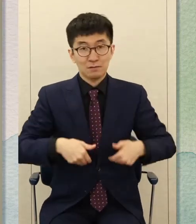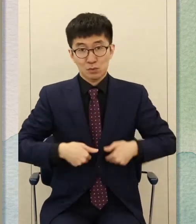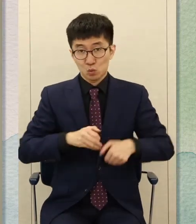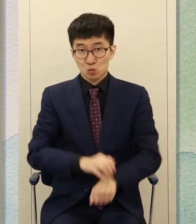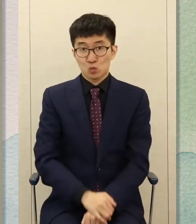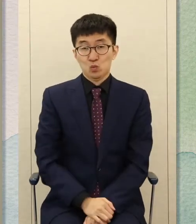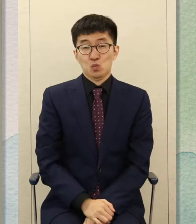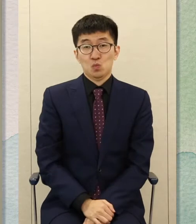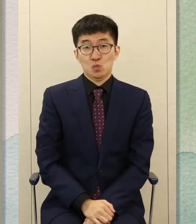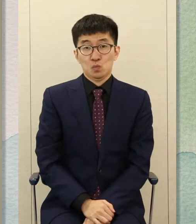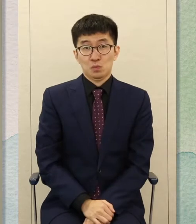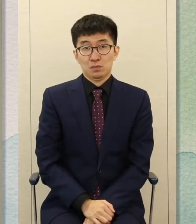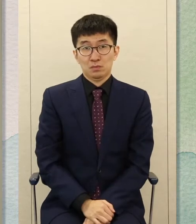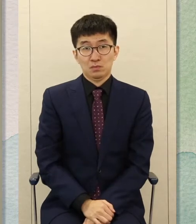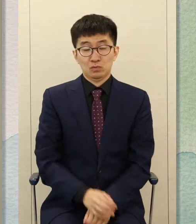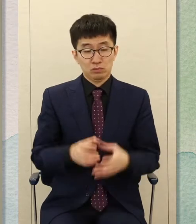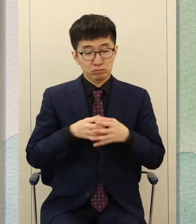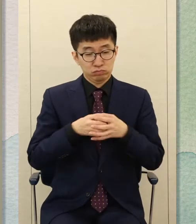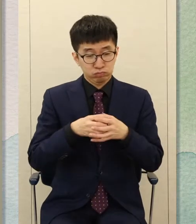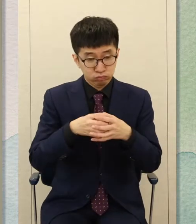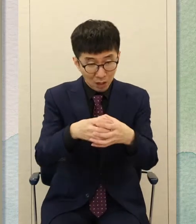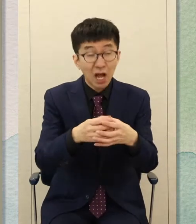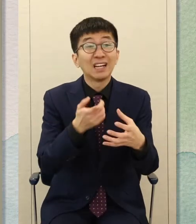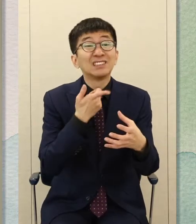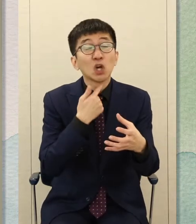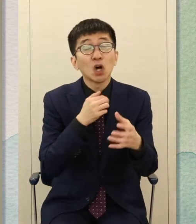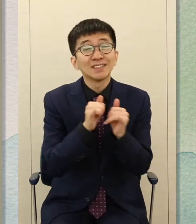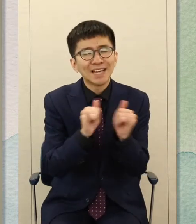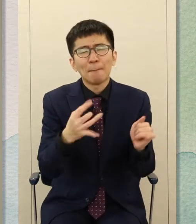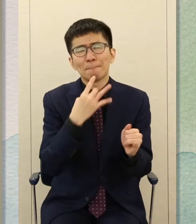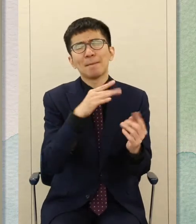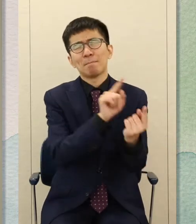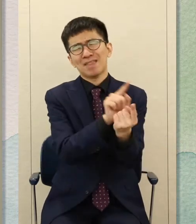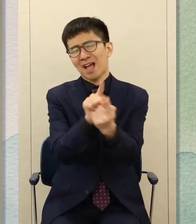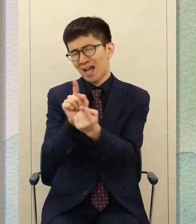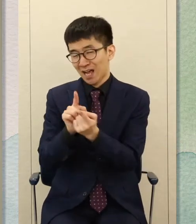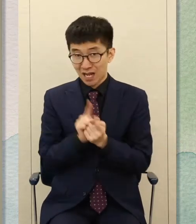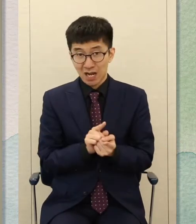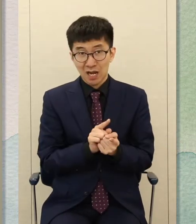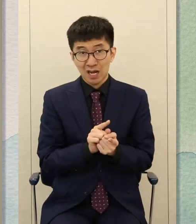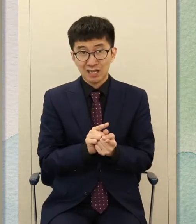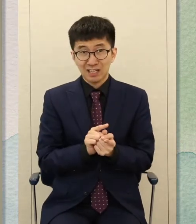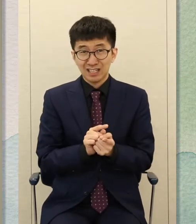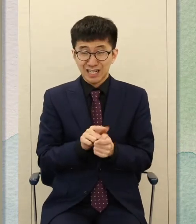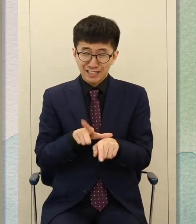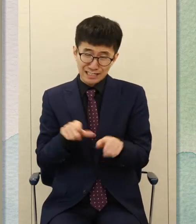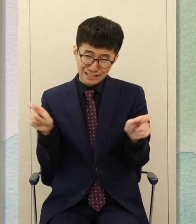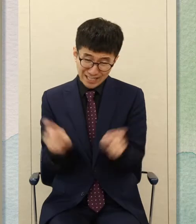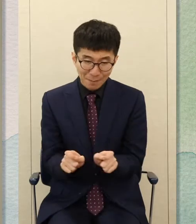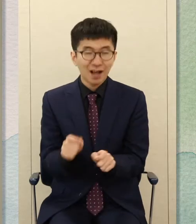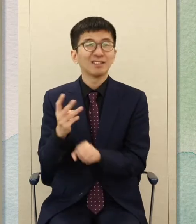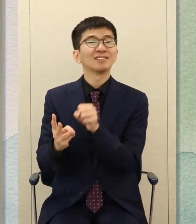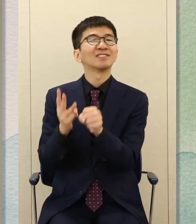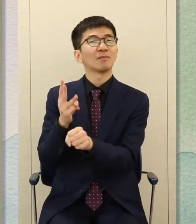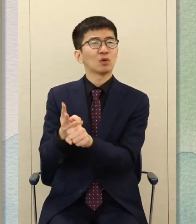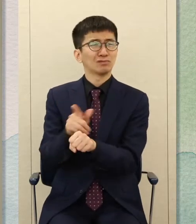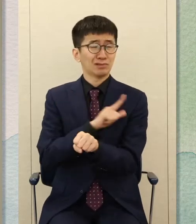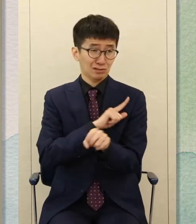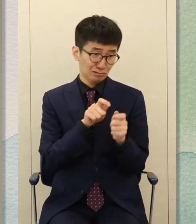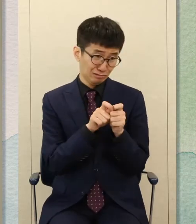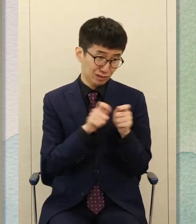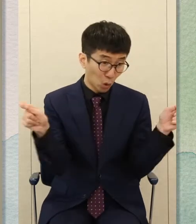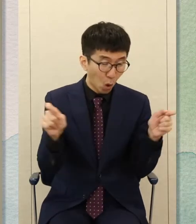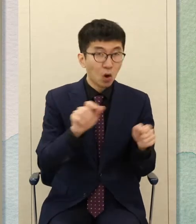그런 운영했던 데들 이런 분들을 만나봤고요. 아주 짧은 데가 3년이고요. 가장 긴